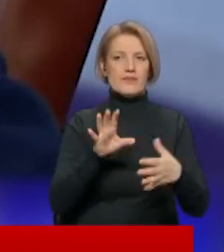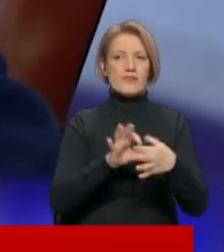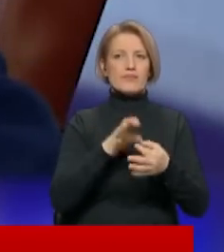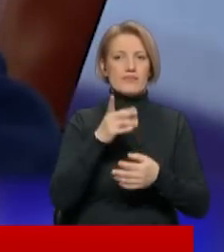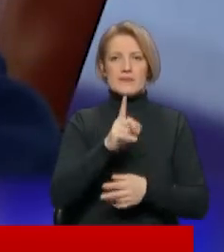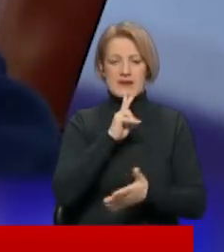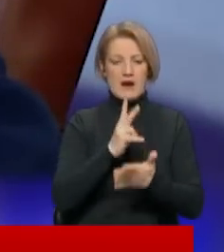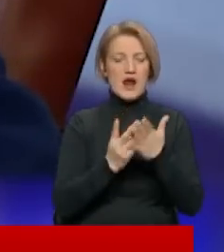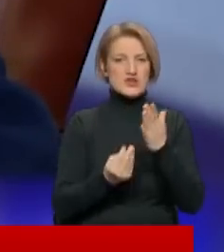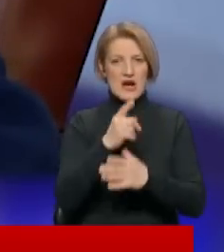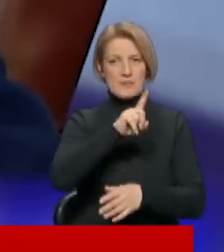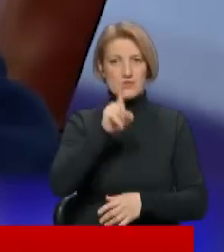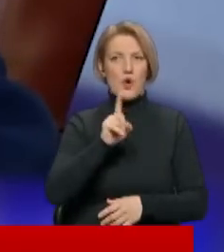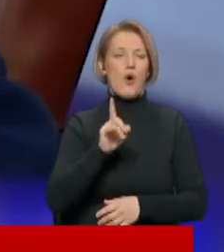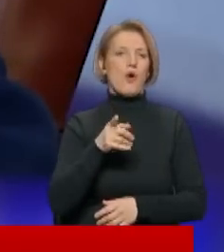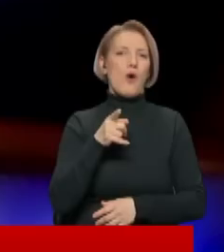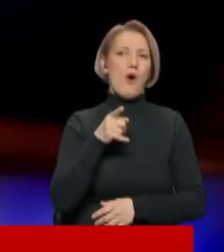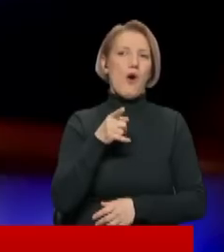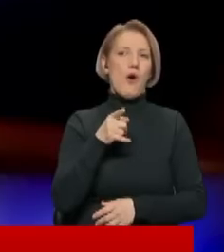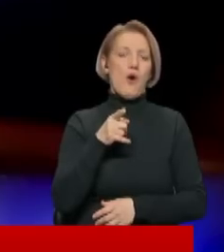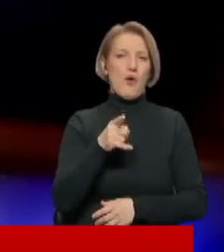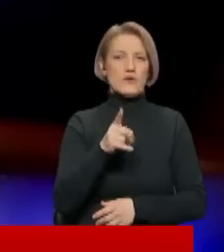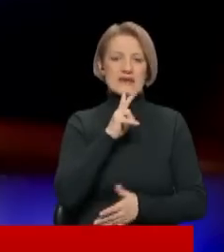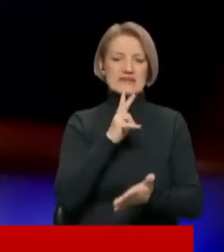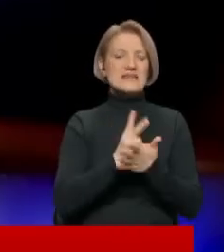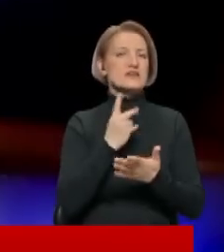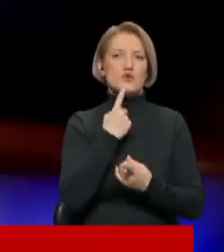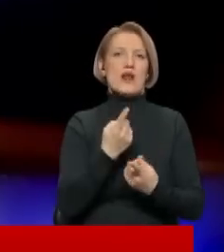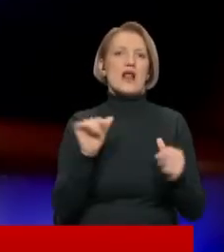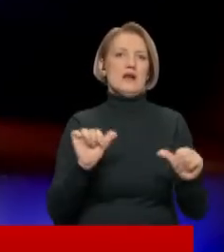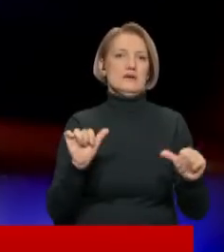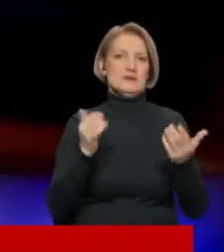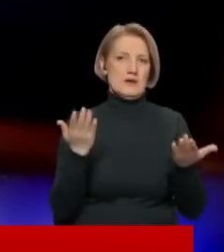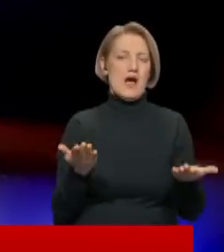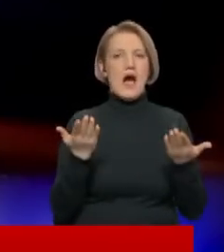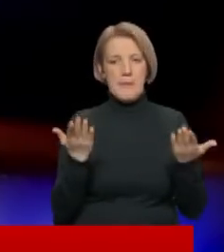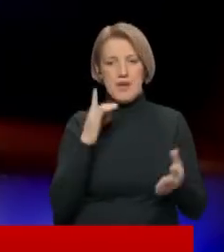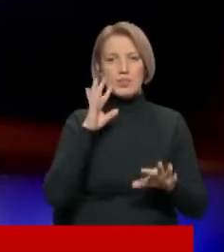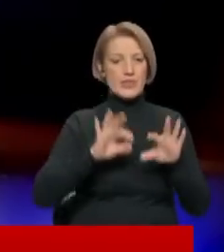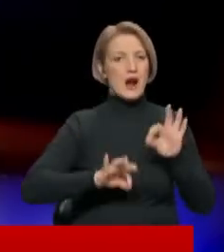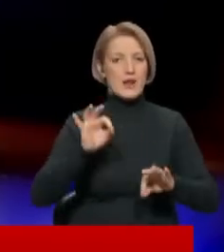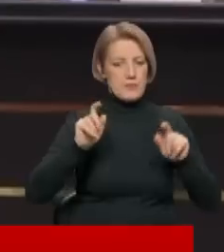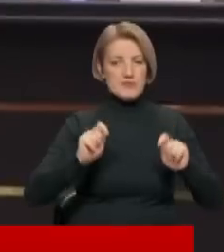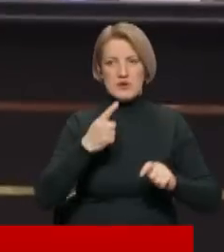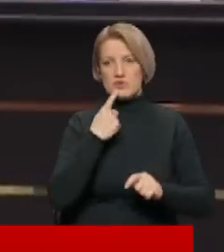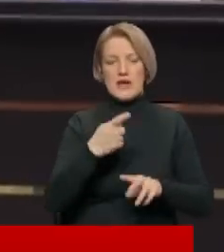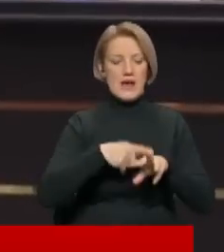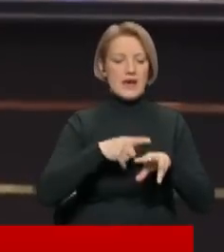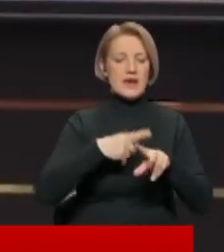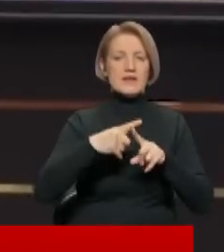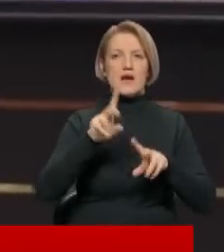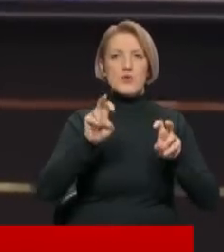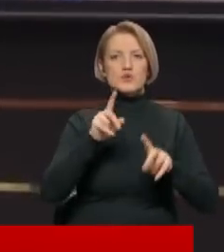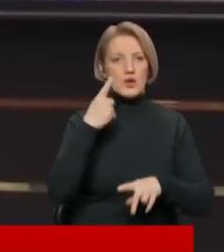bir karar çıkar mı ondan onu kesinlikle söyleyemem ama değerlendirileceğini söyleyebilirim EYT